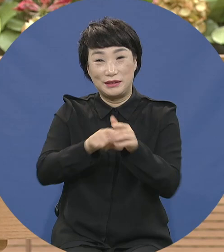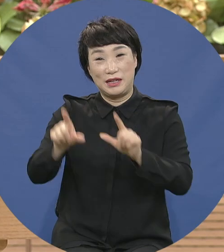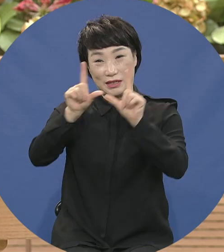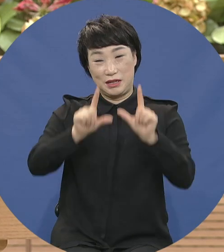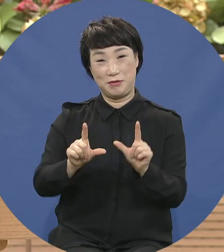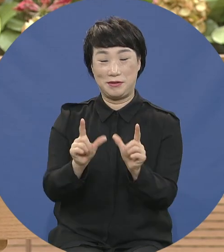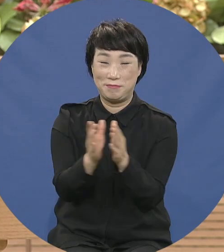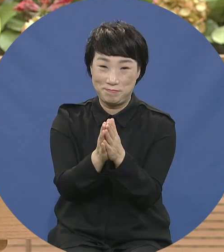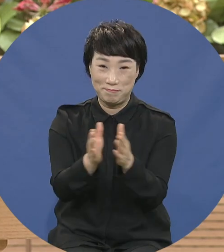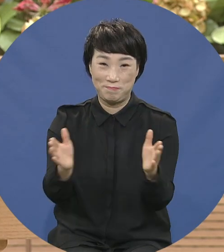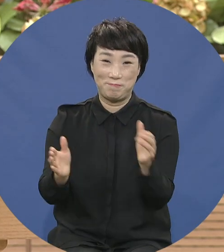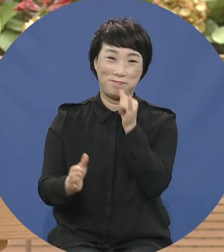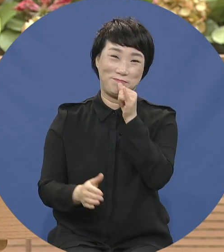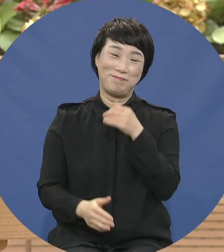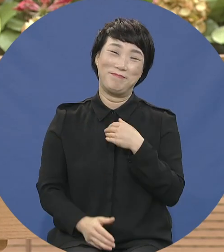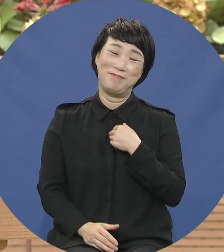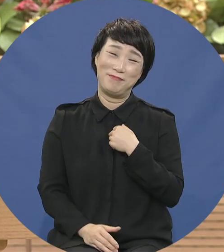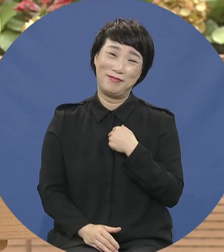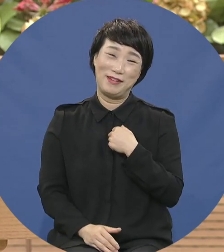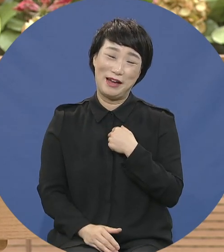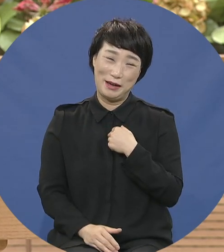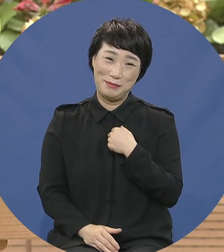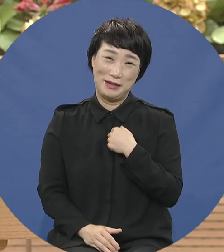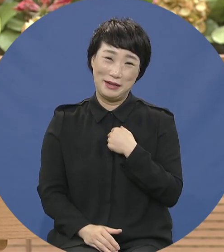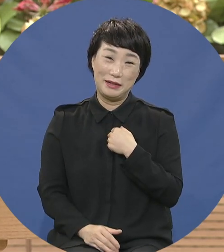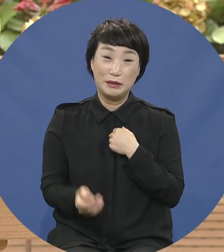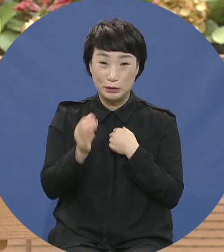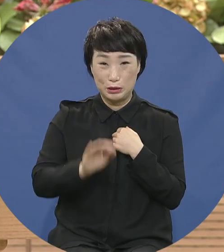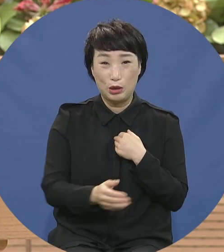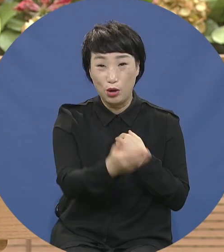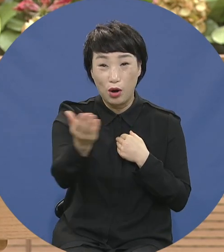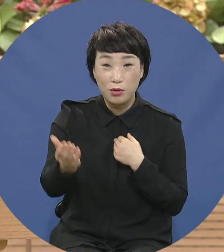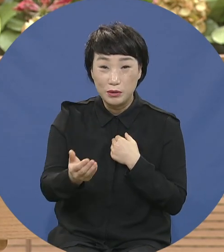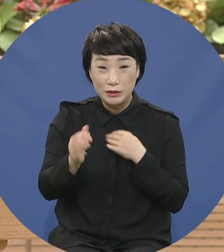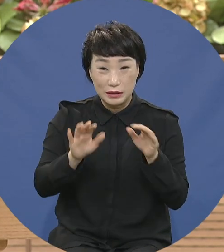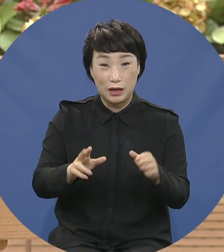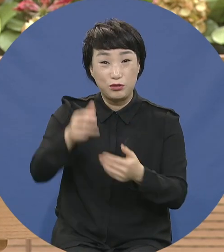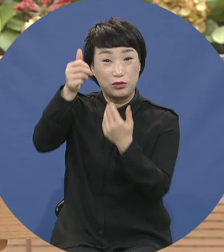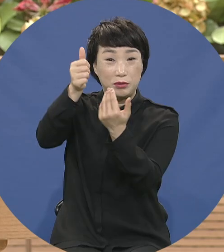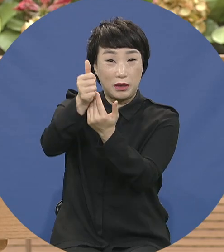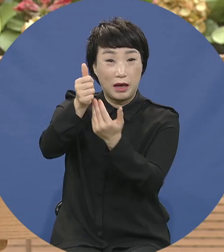신앙생활이 시작되는 겁니다. 그런데 여러분은 주님 앞에